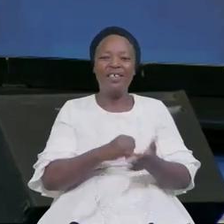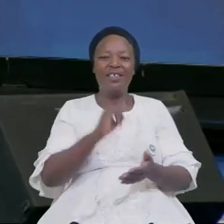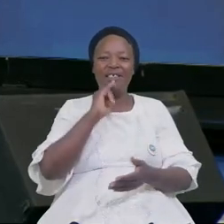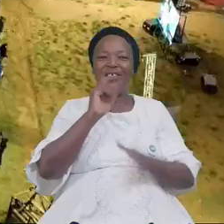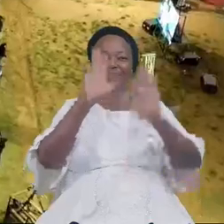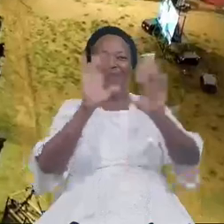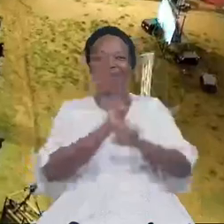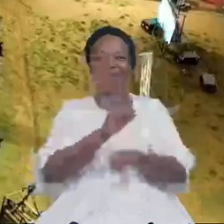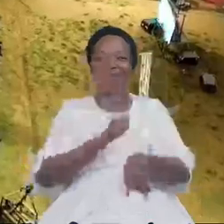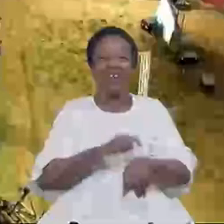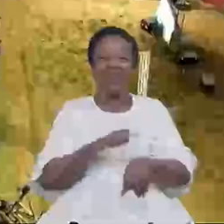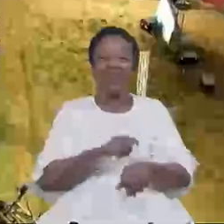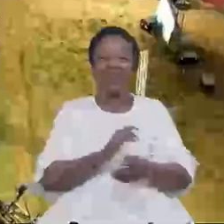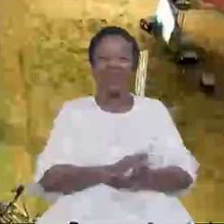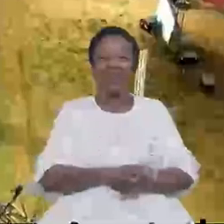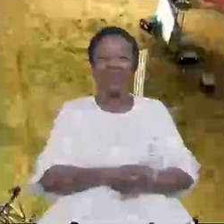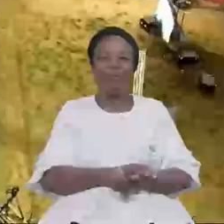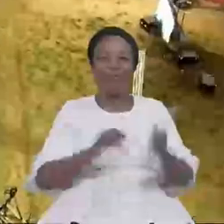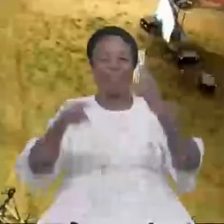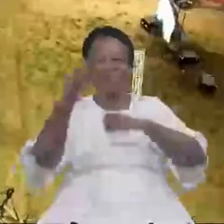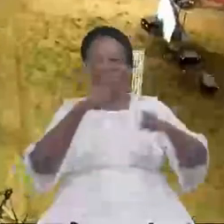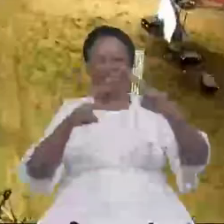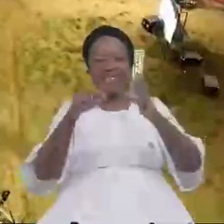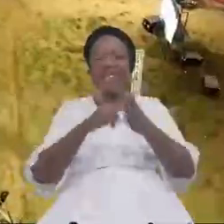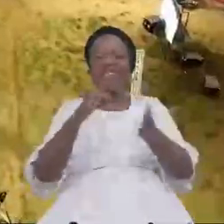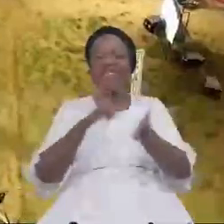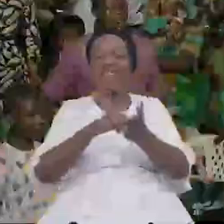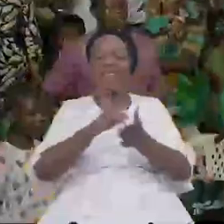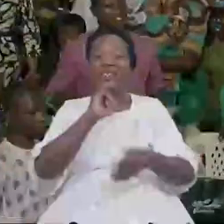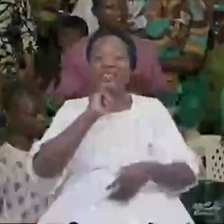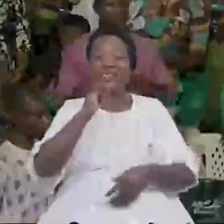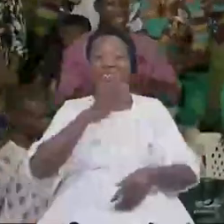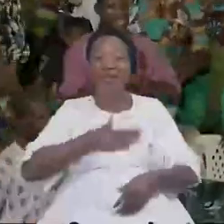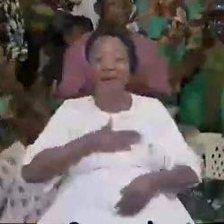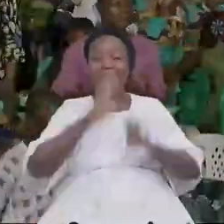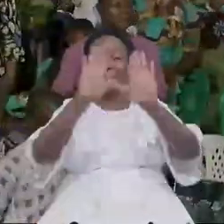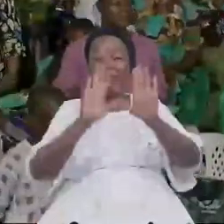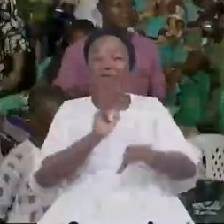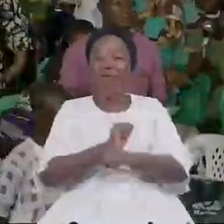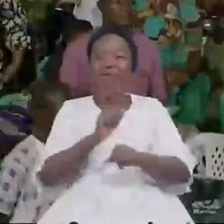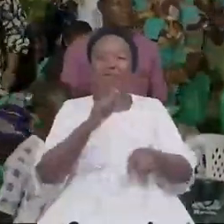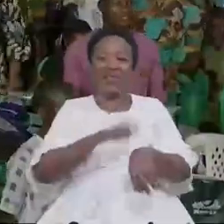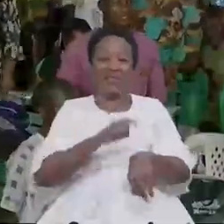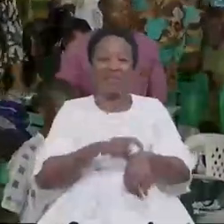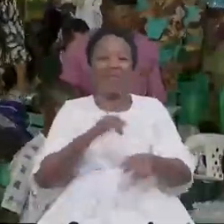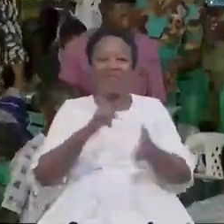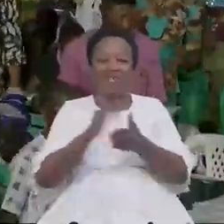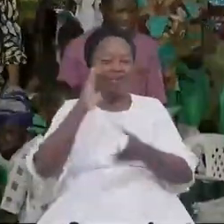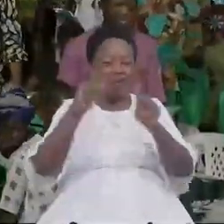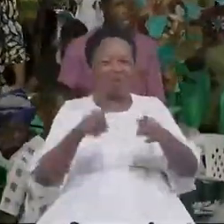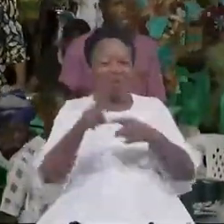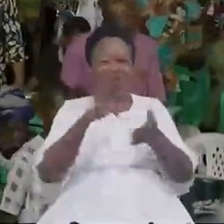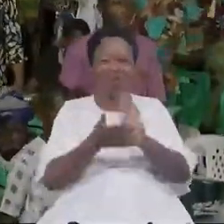C'est l'heure du miracle. Il faut répéter cela. C'est mon temps de miracle. Cela viendra à vous au nom